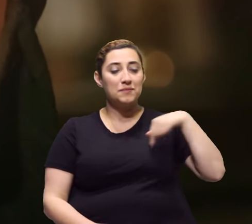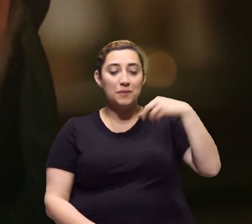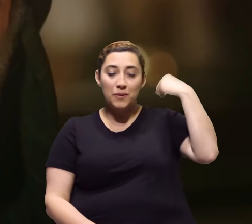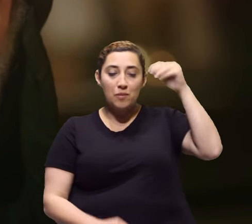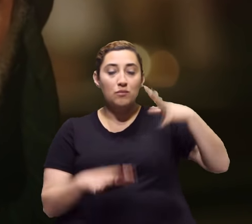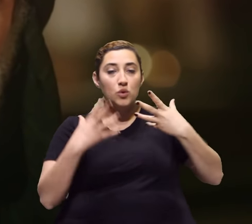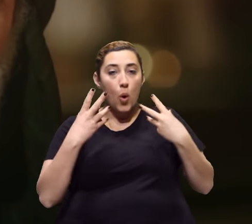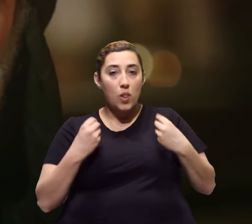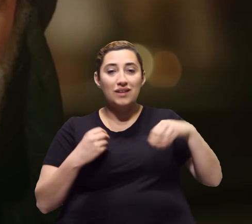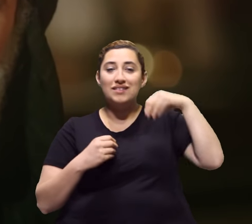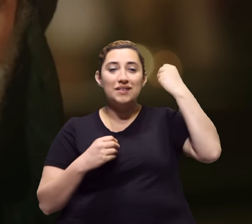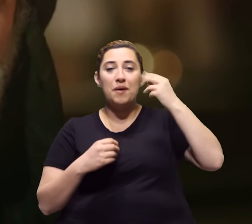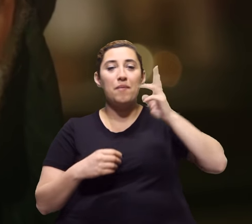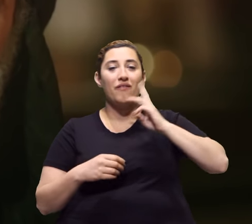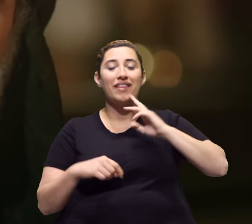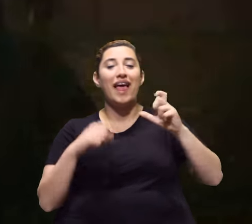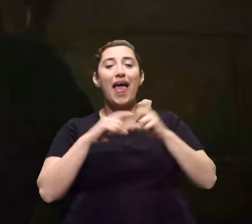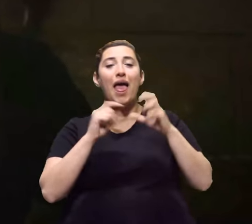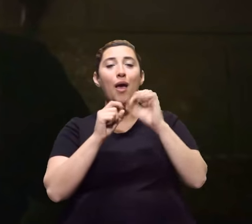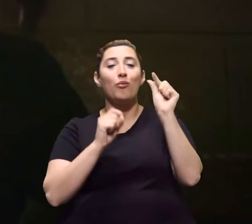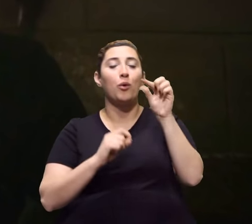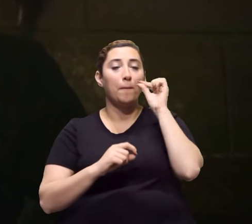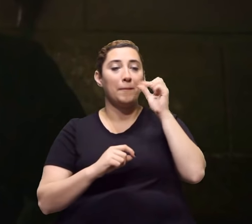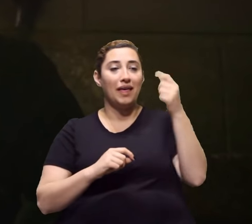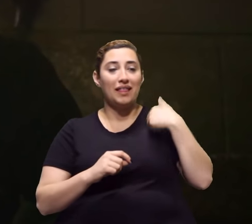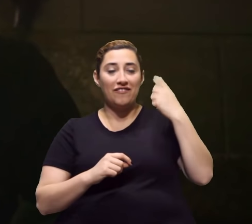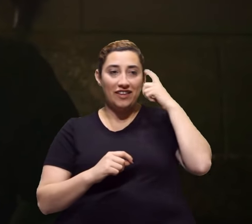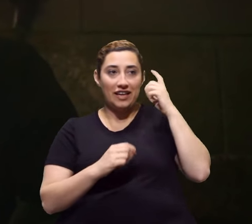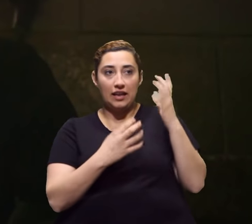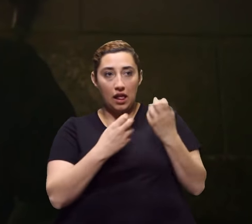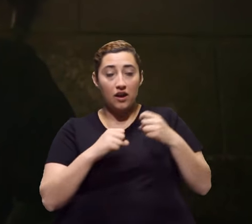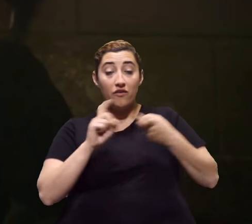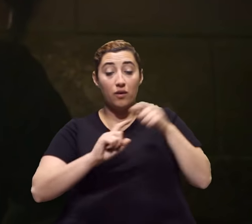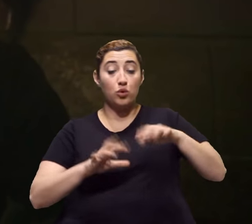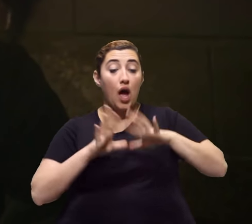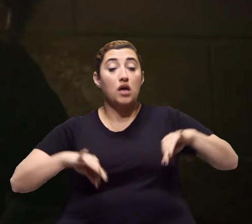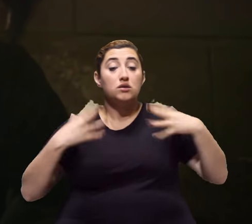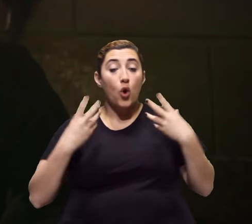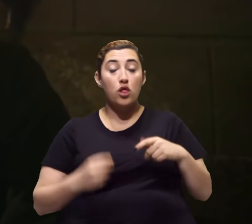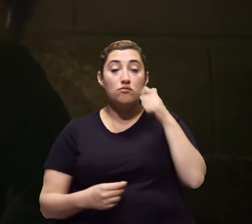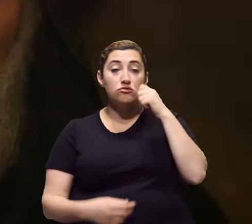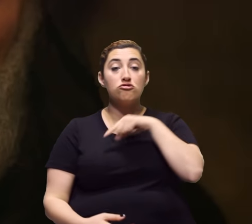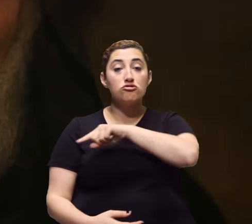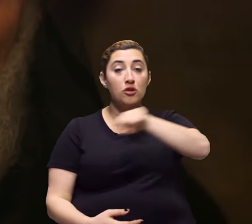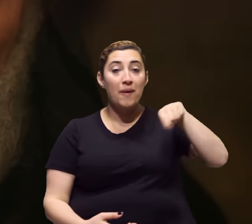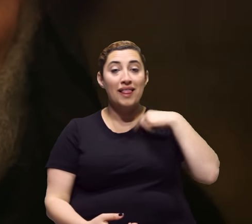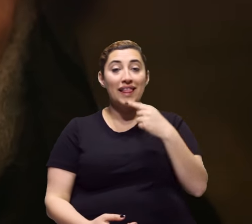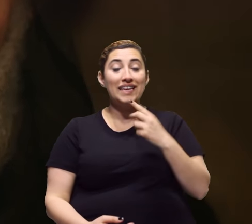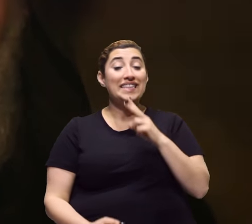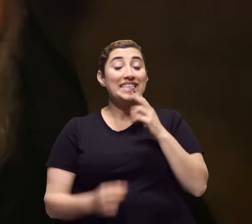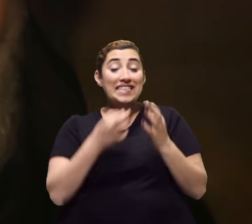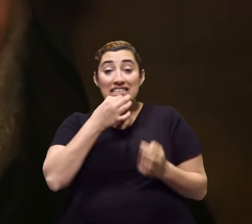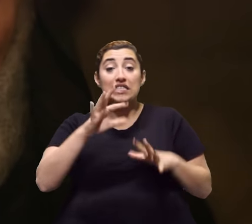imamı, İmam-ı Azam Ebu Hanife Hazretleri'nin içtihadı ve burada hazır bulunan Müslümanların